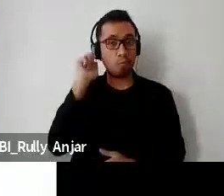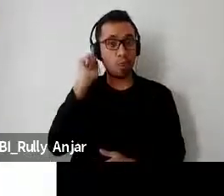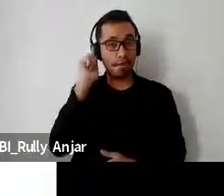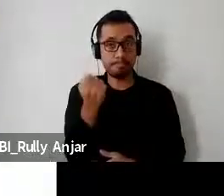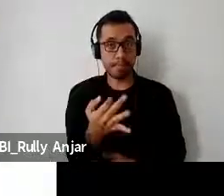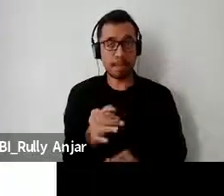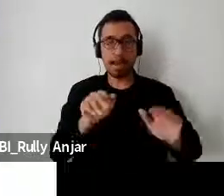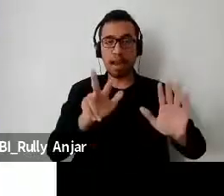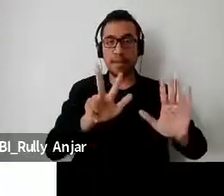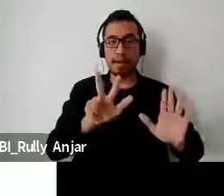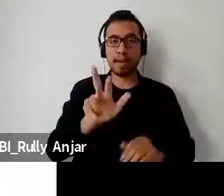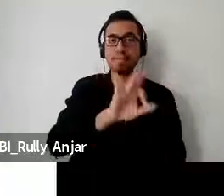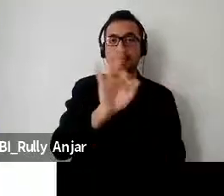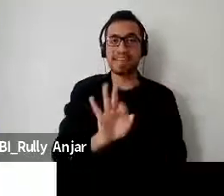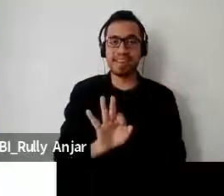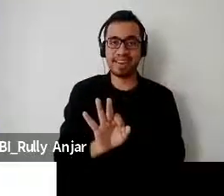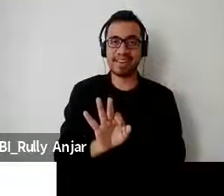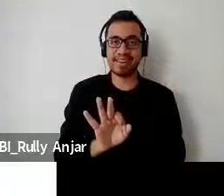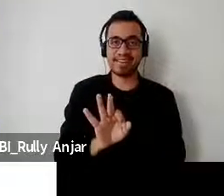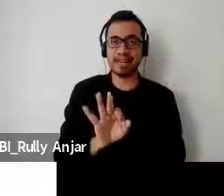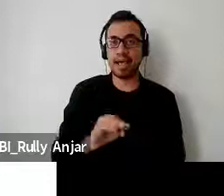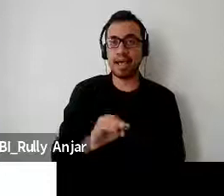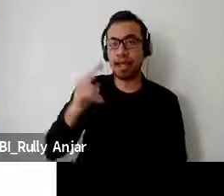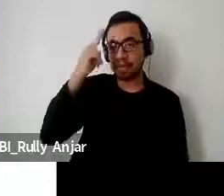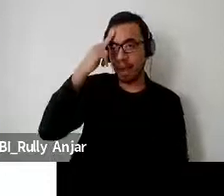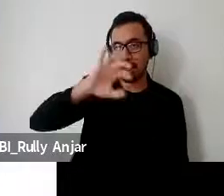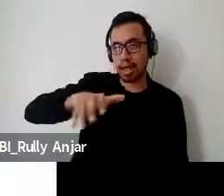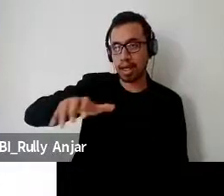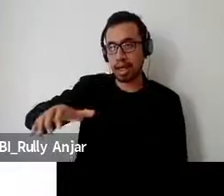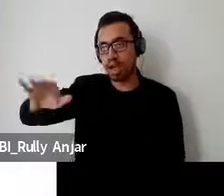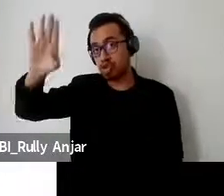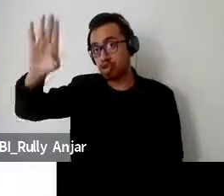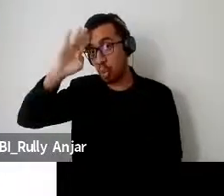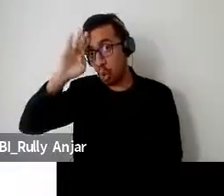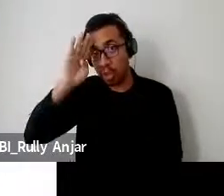ya, dari seluruh kepala daerah dan wakil kepala daerah.